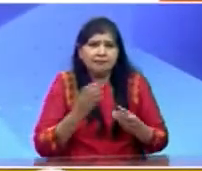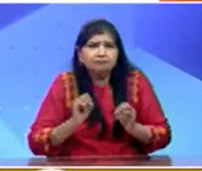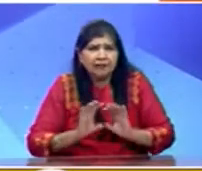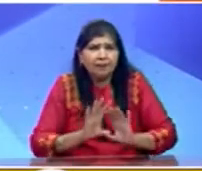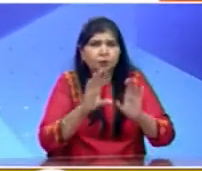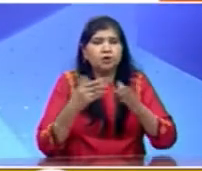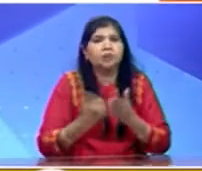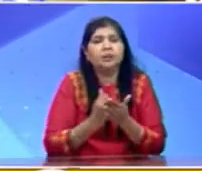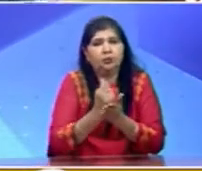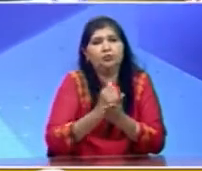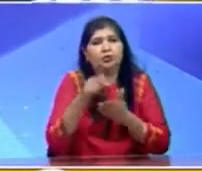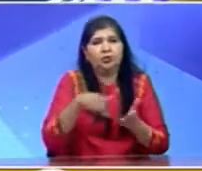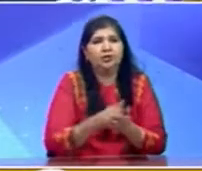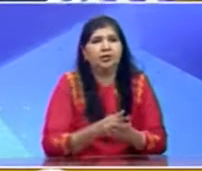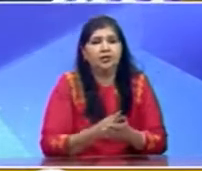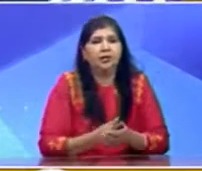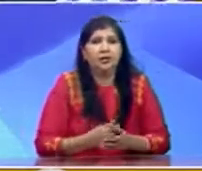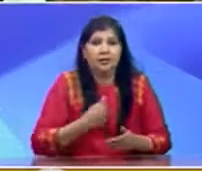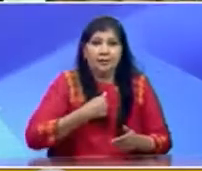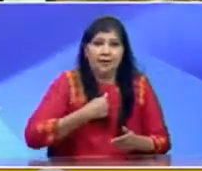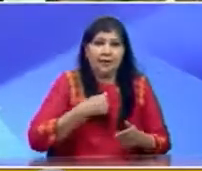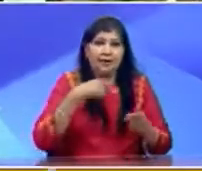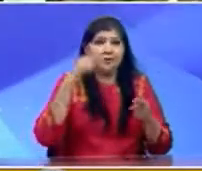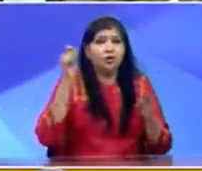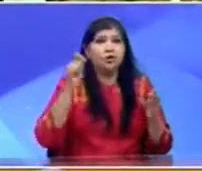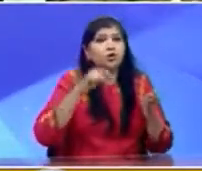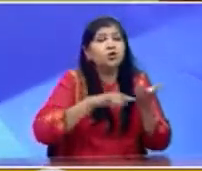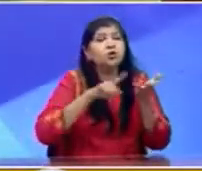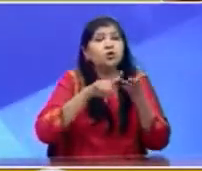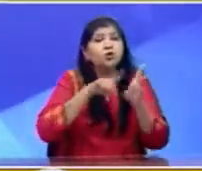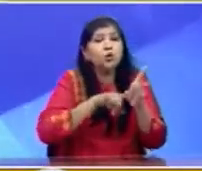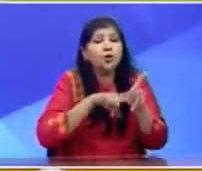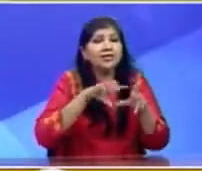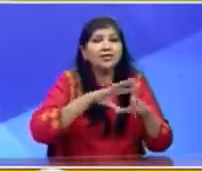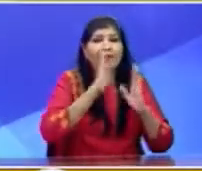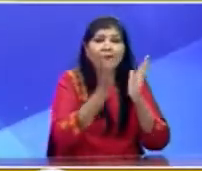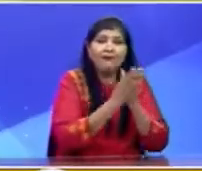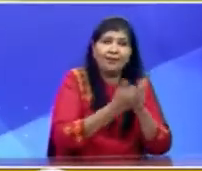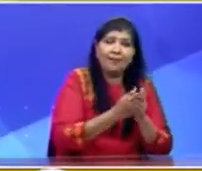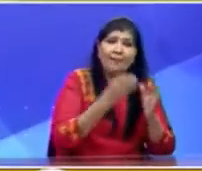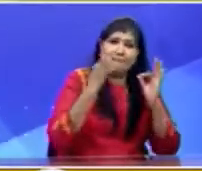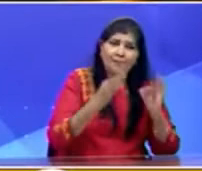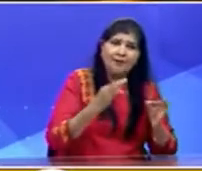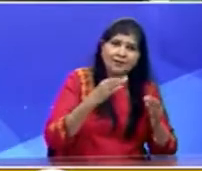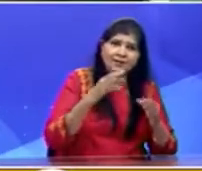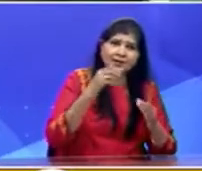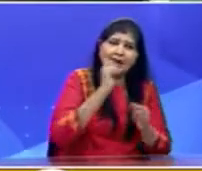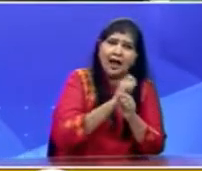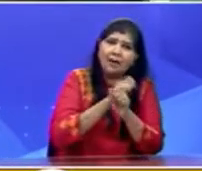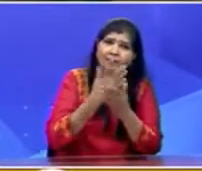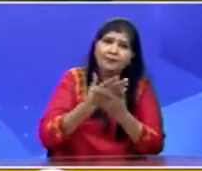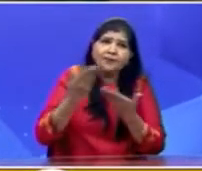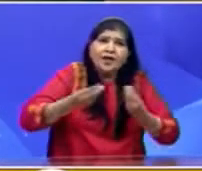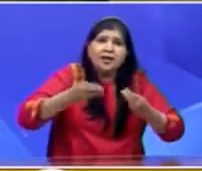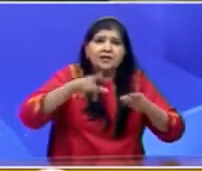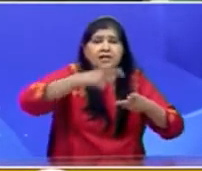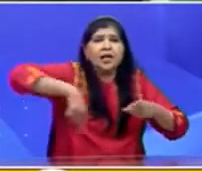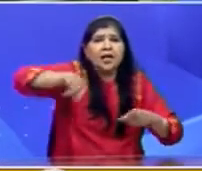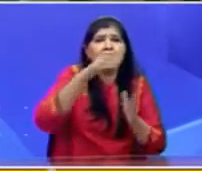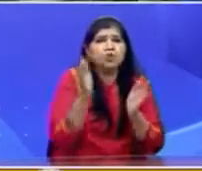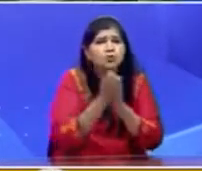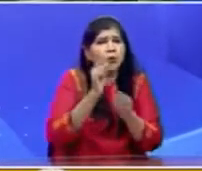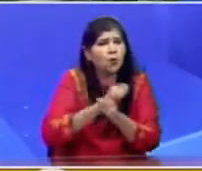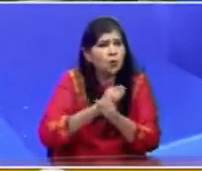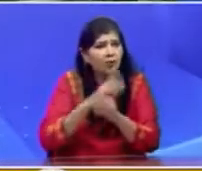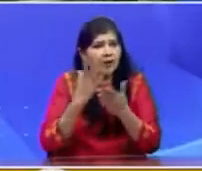है। मैं खिलौनों की दुनिया में शानदार काम कर रहे ऐसे सभी मैन्युफैक्चरर्स